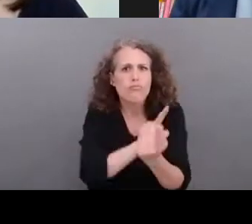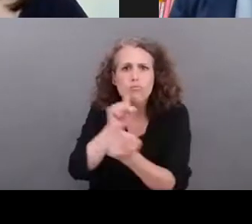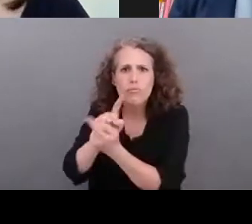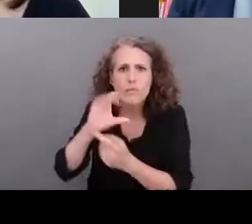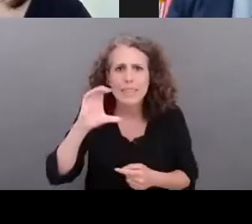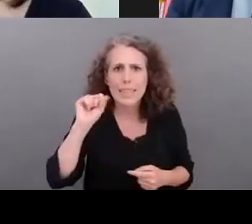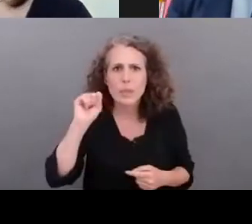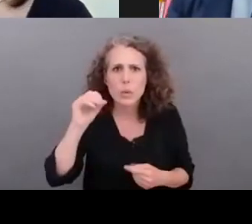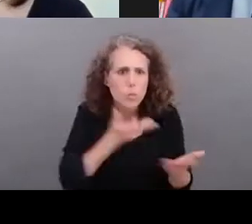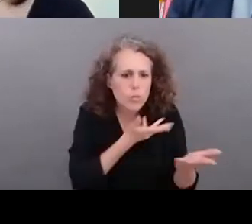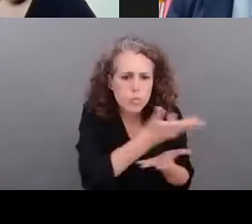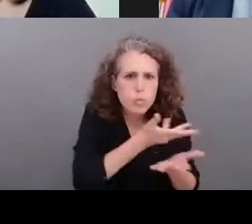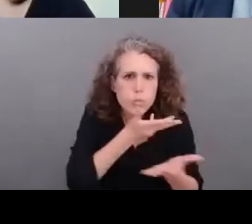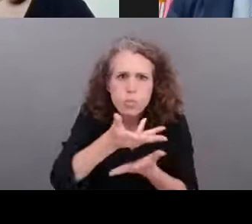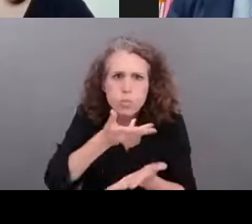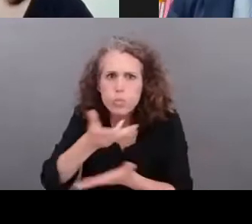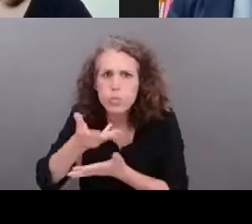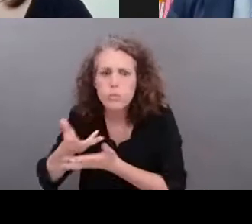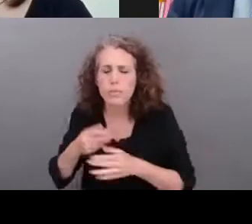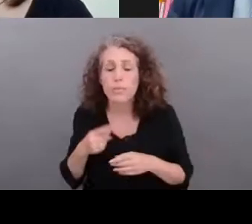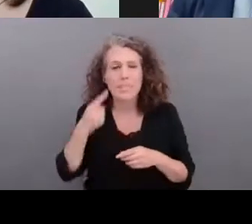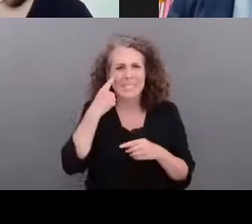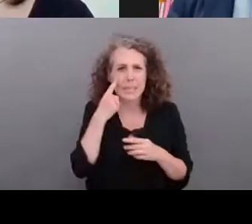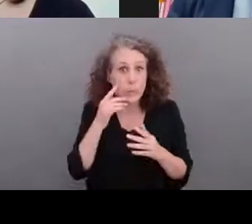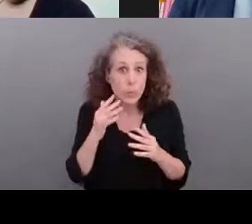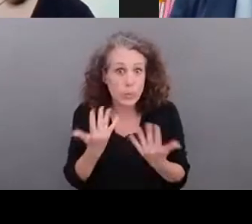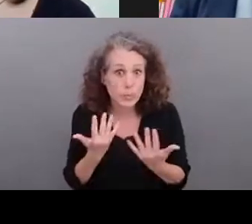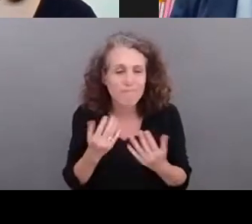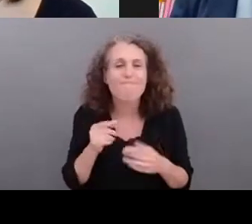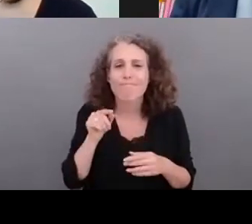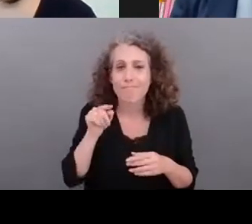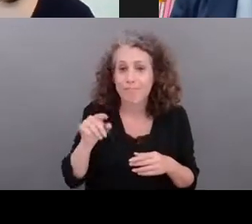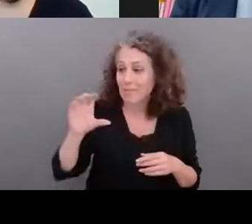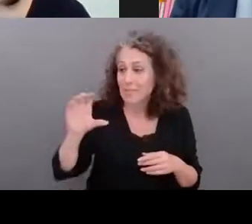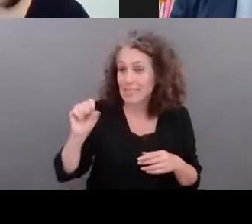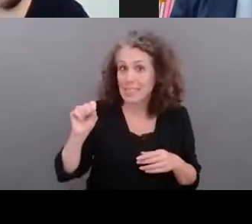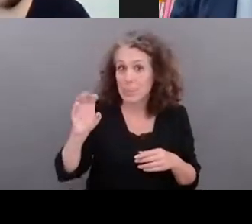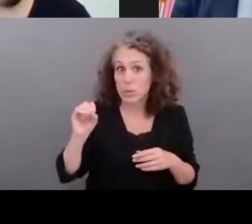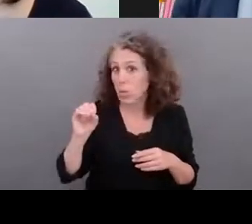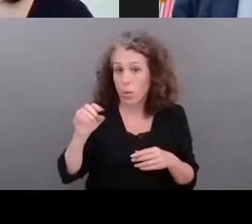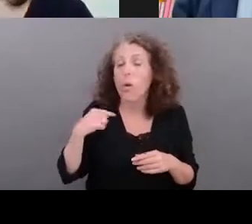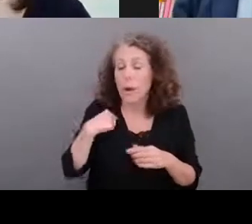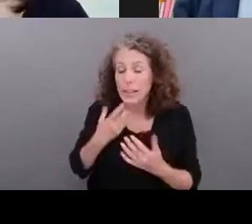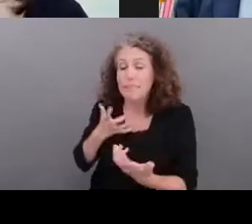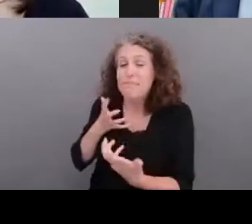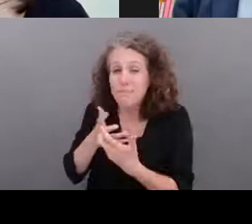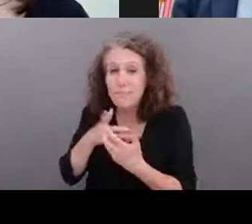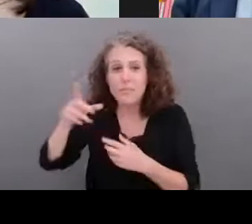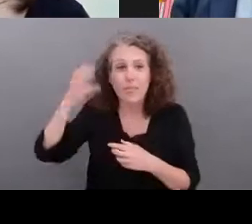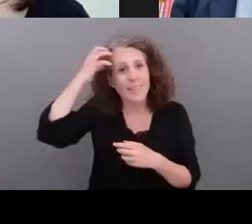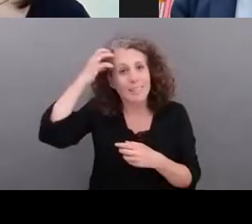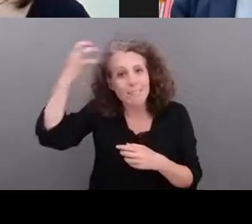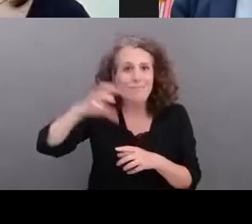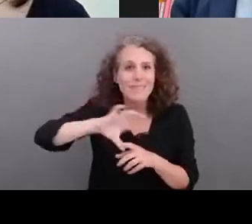également mettre les organisations de la société civile plus au centre des priorités. En effet, les organisations de la